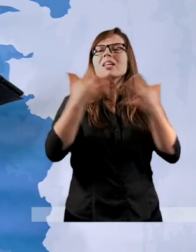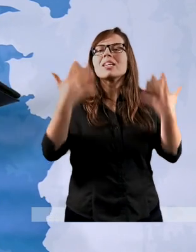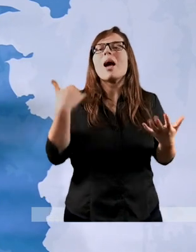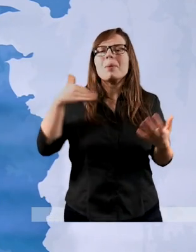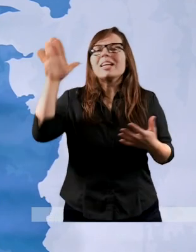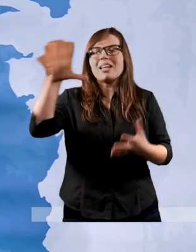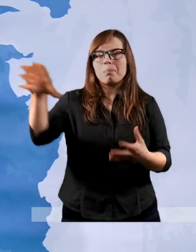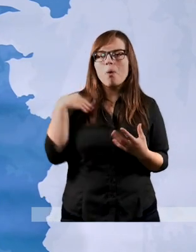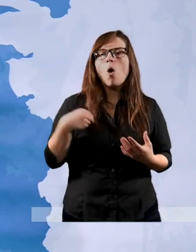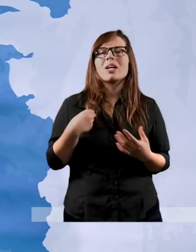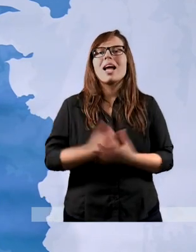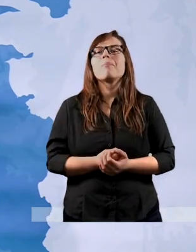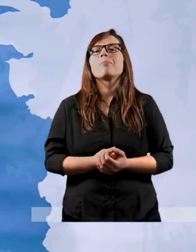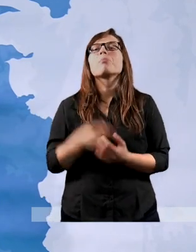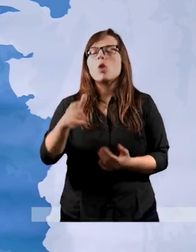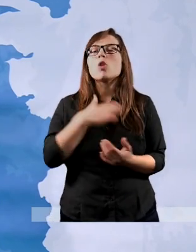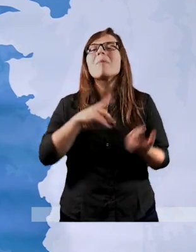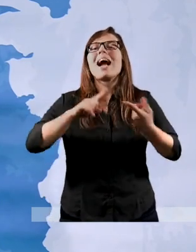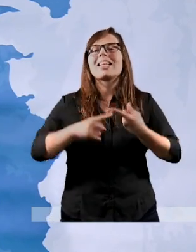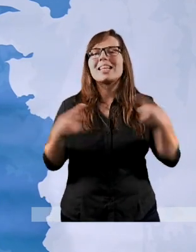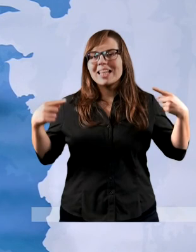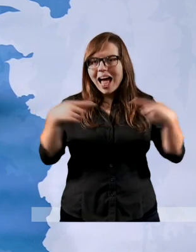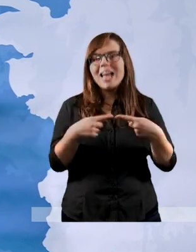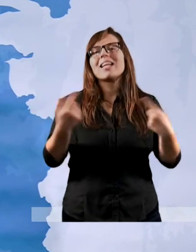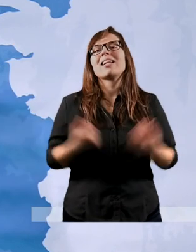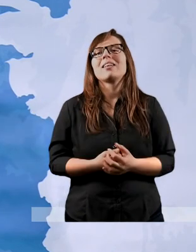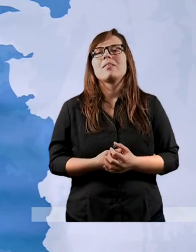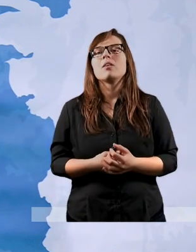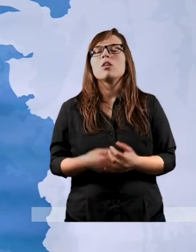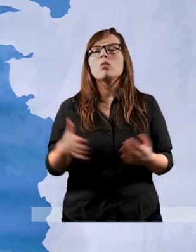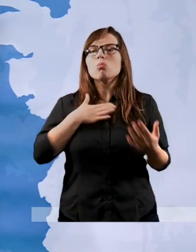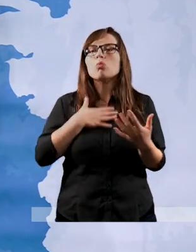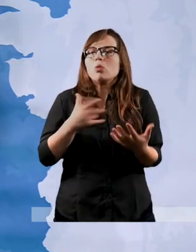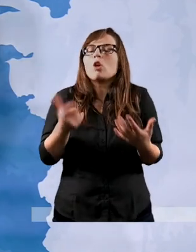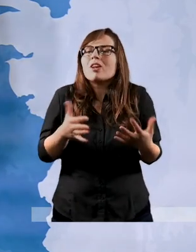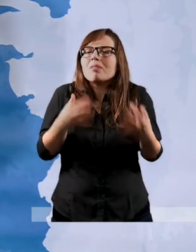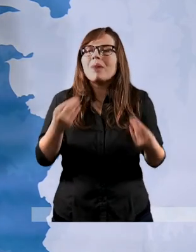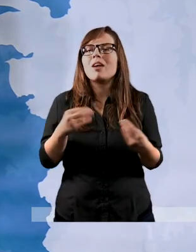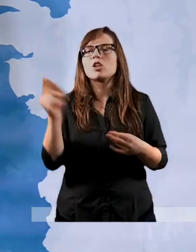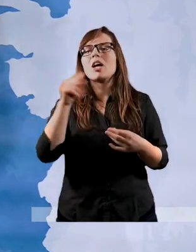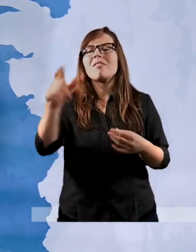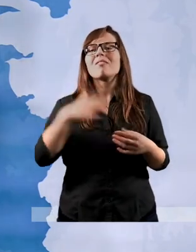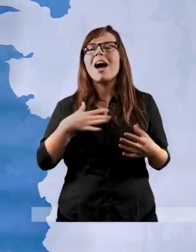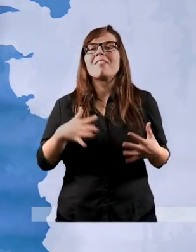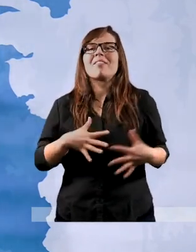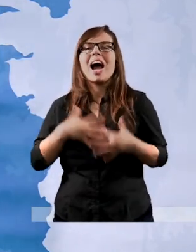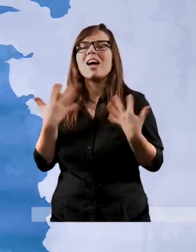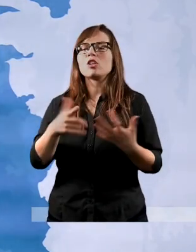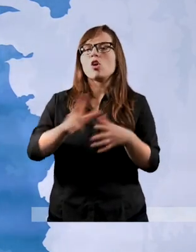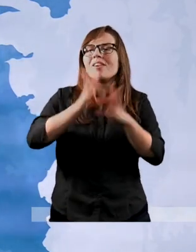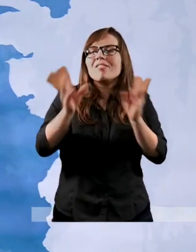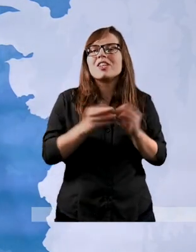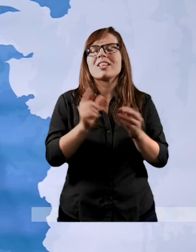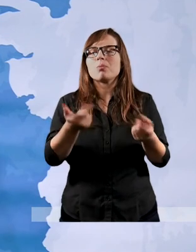z Bogiem, bo to ma sens. No bo po coś tutaj pojawiliśmy się na tym świecie. Czy zarabianie pieniędzy będzie